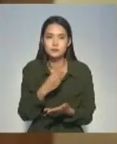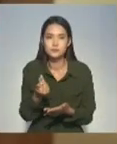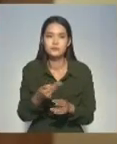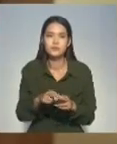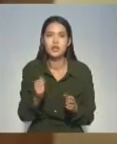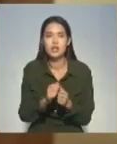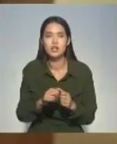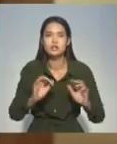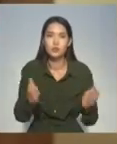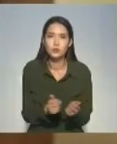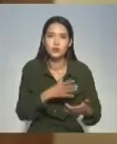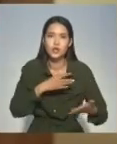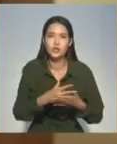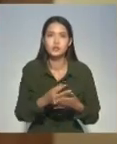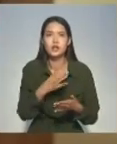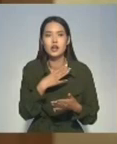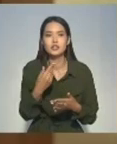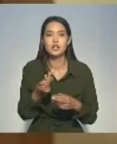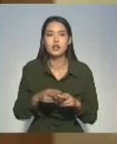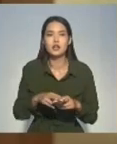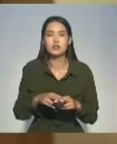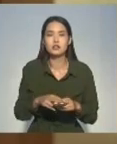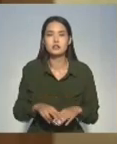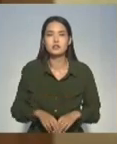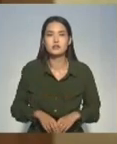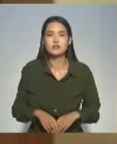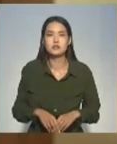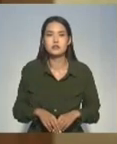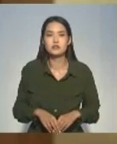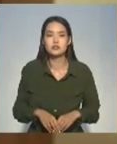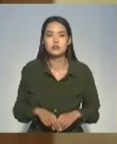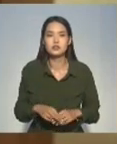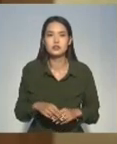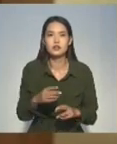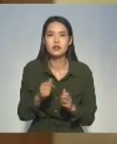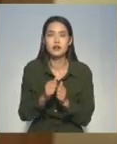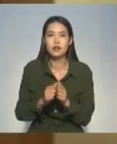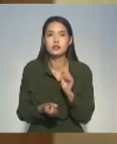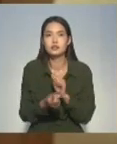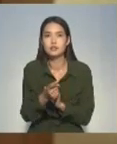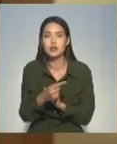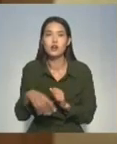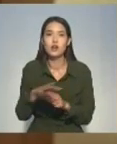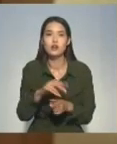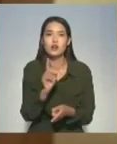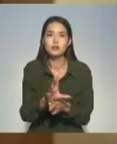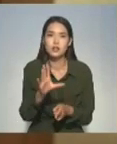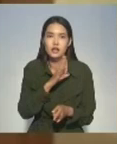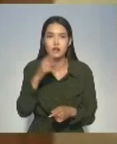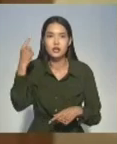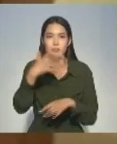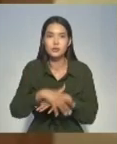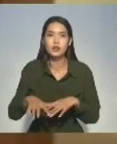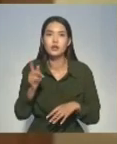по укреплению самой высшей ценности в самой Конституции. Причем важно понимать,